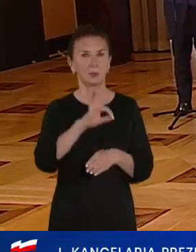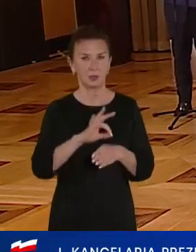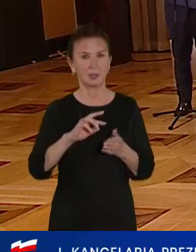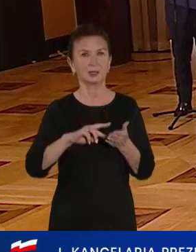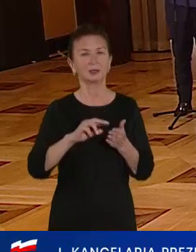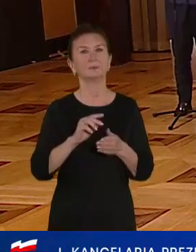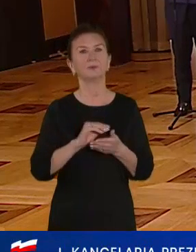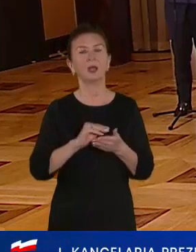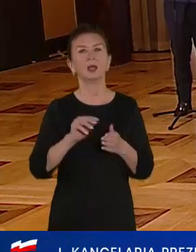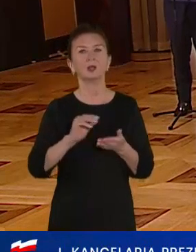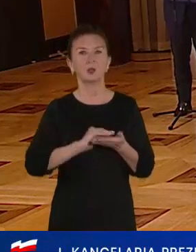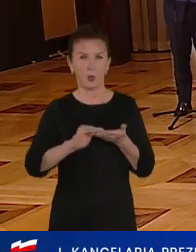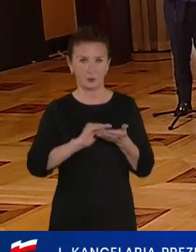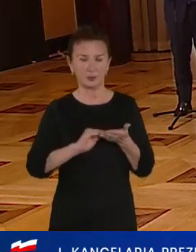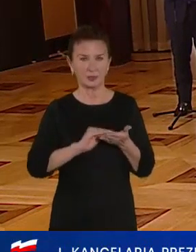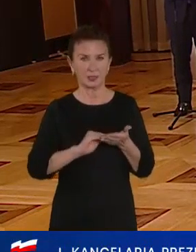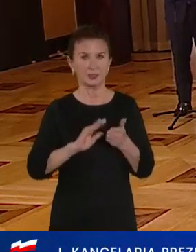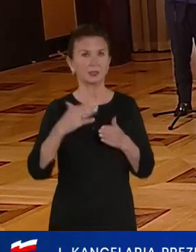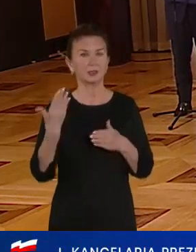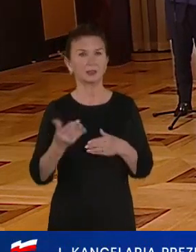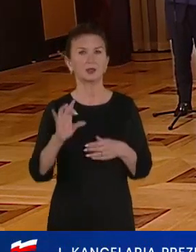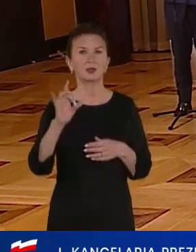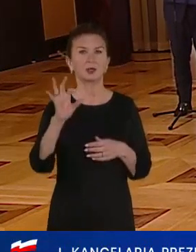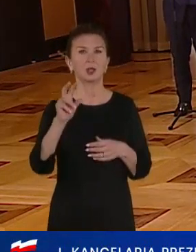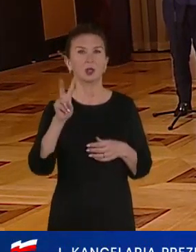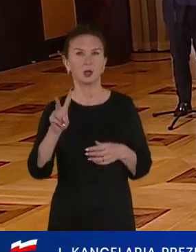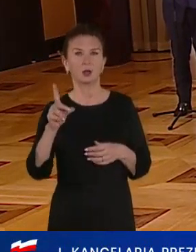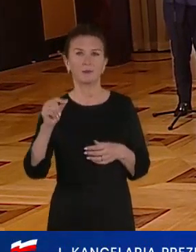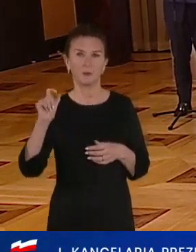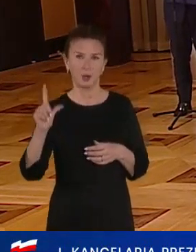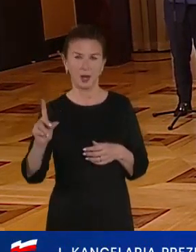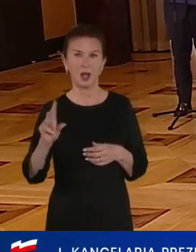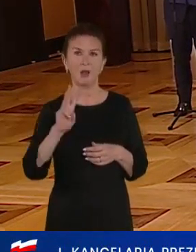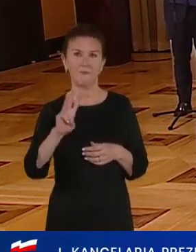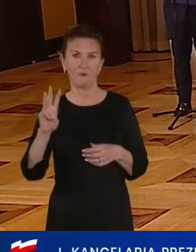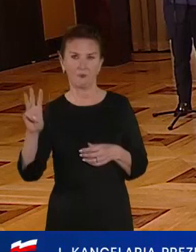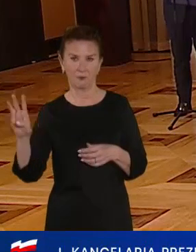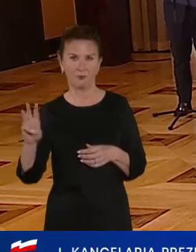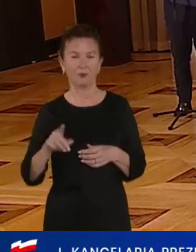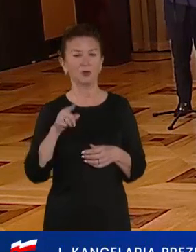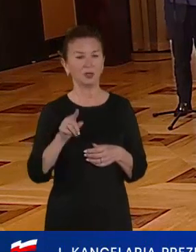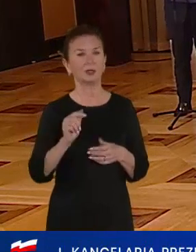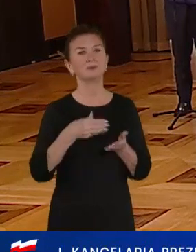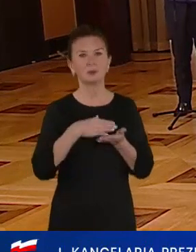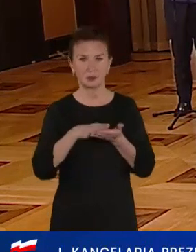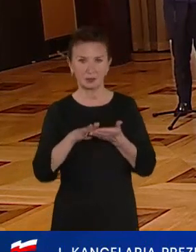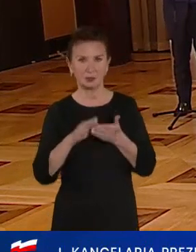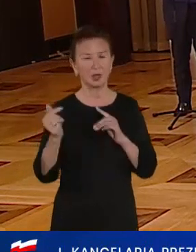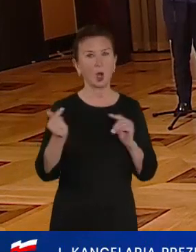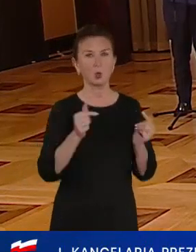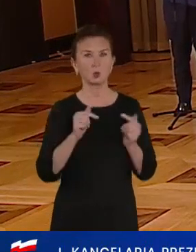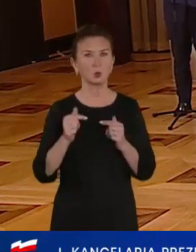znajdują się na stronie gov.pl/koronawirus, nowe zasady bezpieczeństwa. Tam rozpoczynają się konsultacje tych aktów w